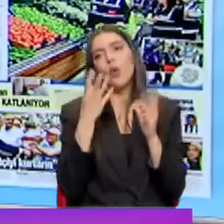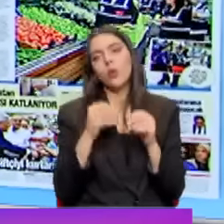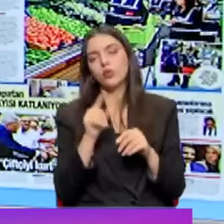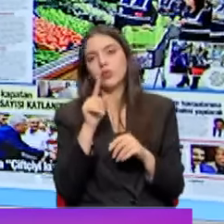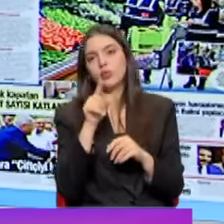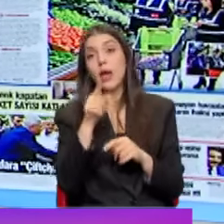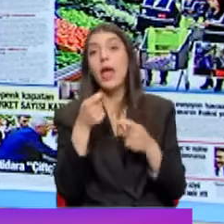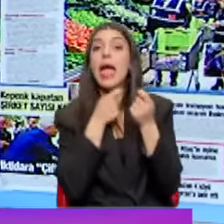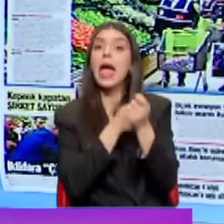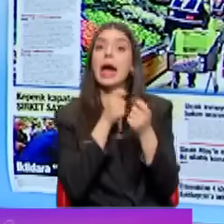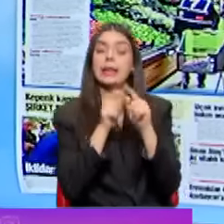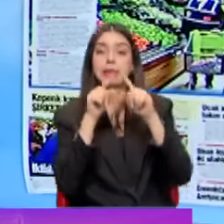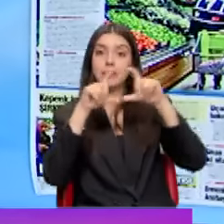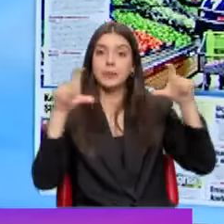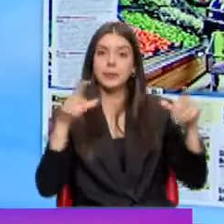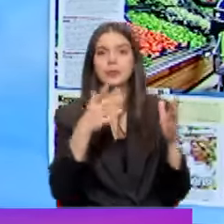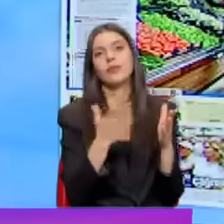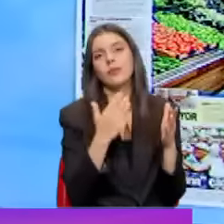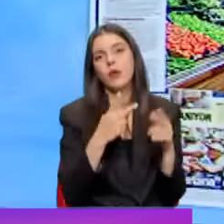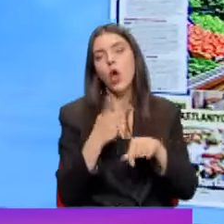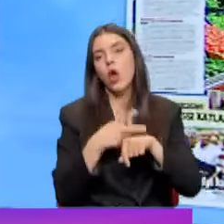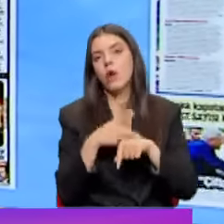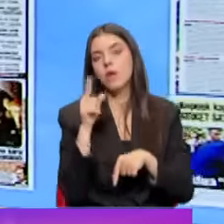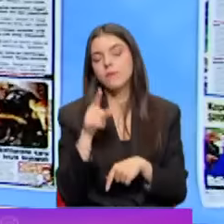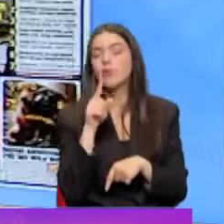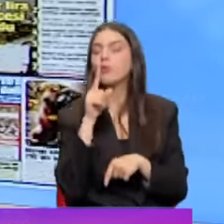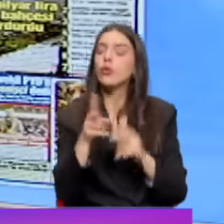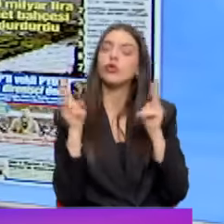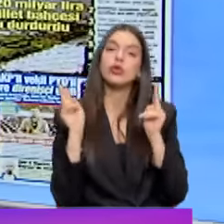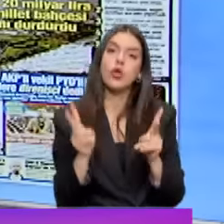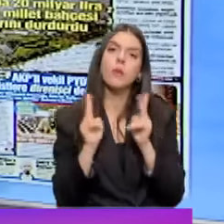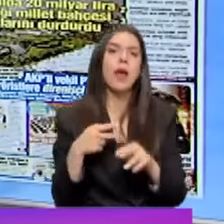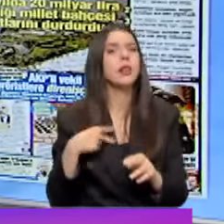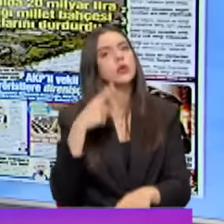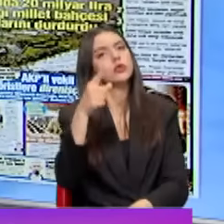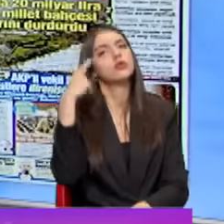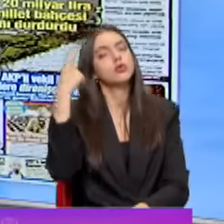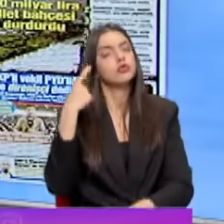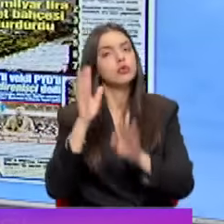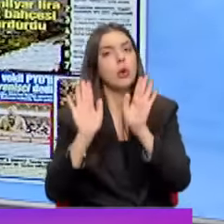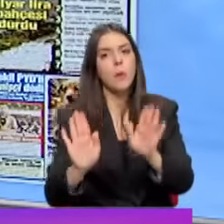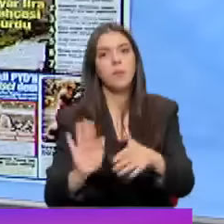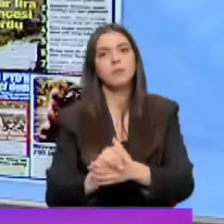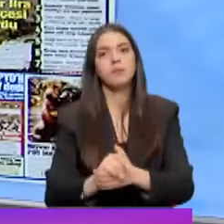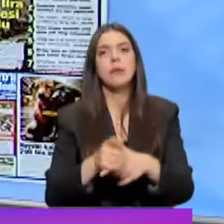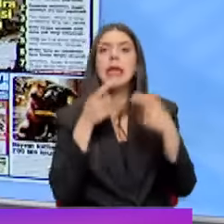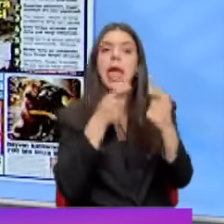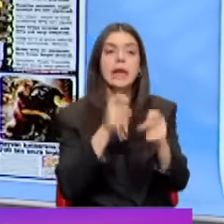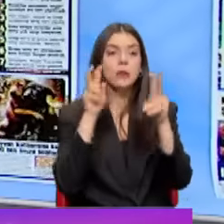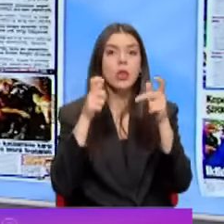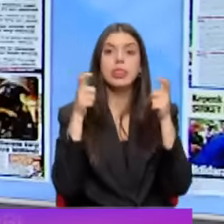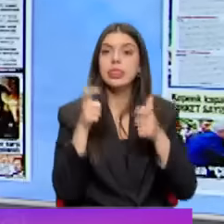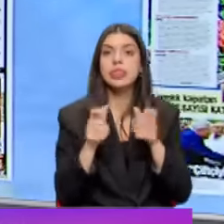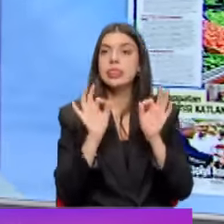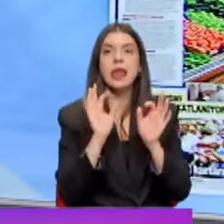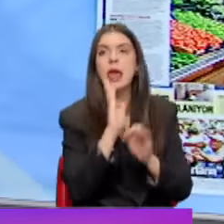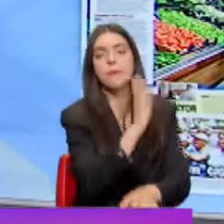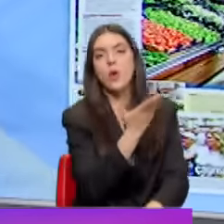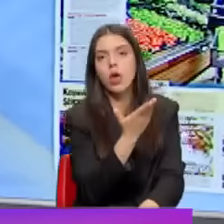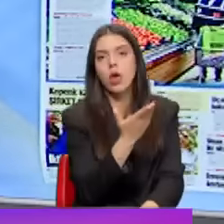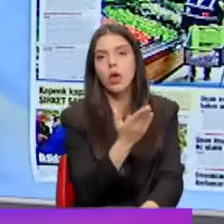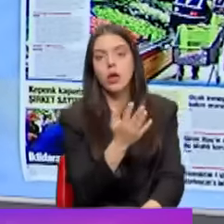eğitim taslağının müfredat taslağının E bu da gayet normaldir diye düşünüyorum eğitim konusu Nereye Böyle